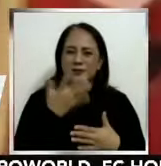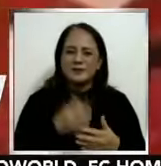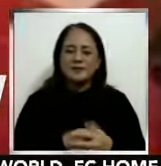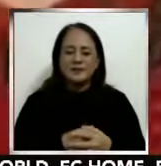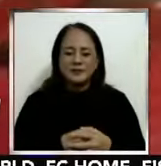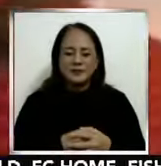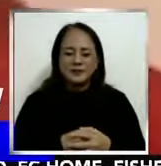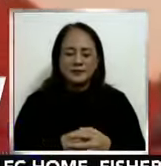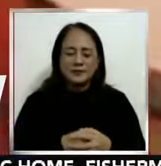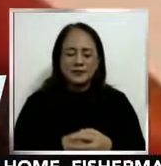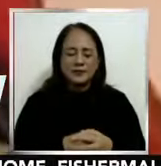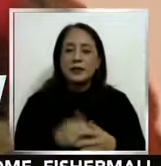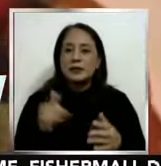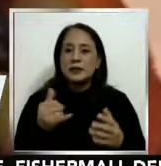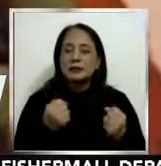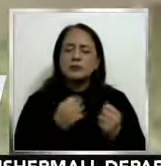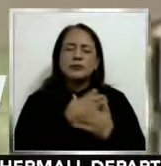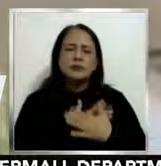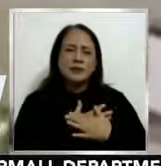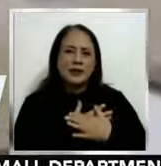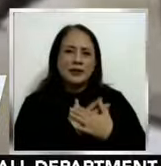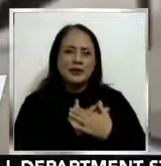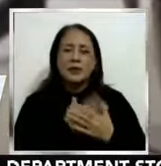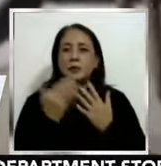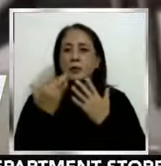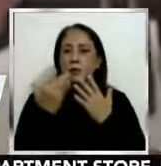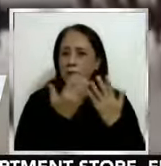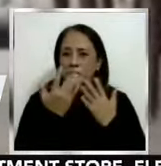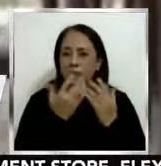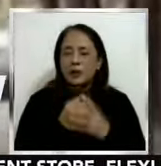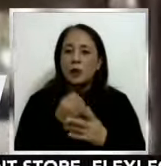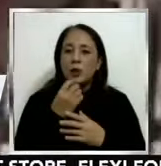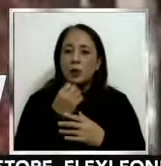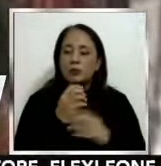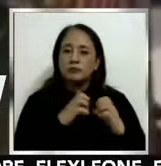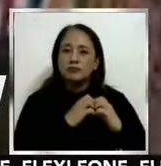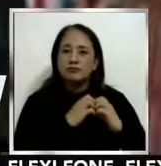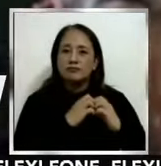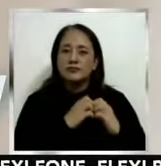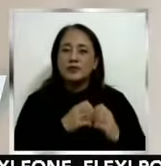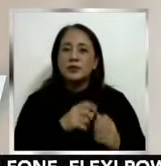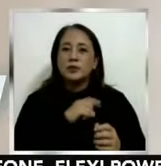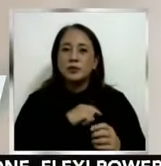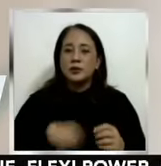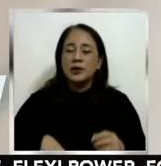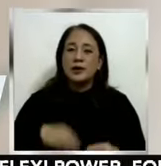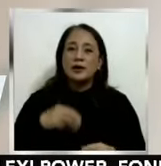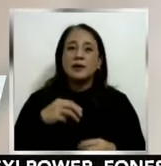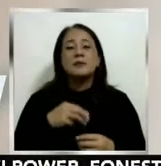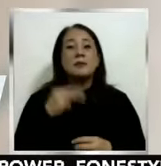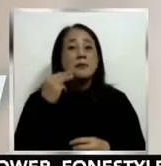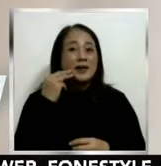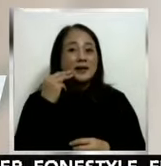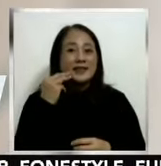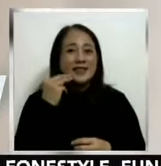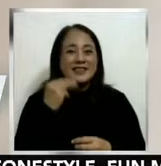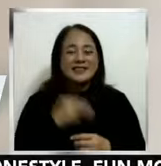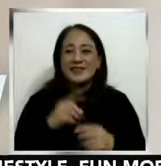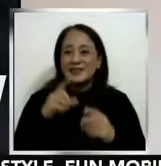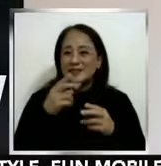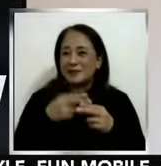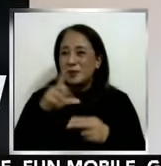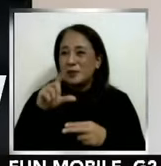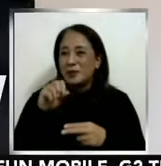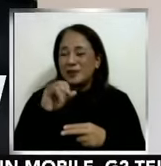Puno rin ng pagmamahal ang birthday celebration ng Lola ni Kapuso primetime queen Marian Rivera na si Lola Iska. Mas lalo pa